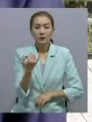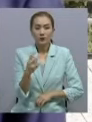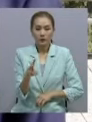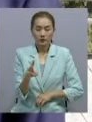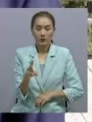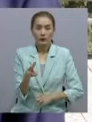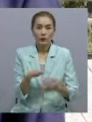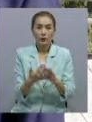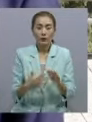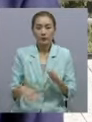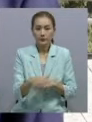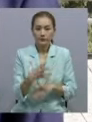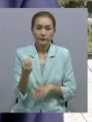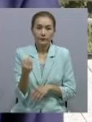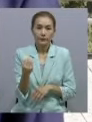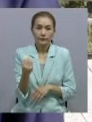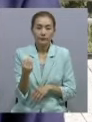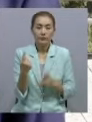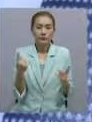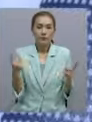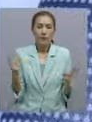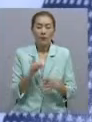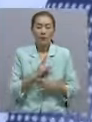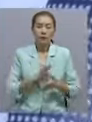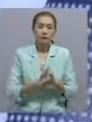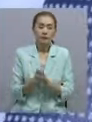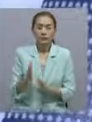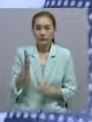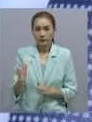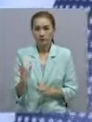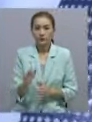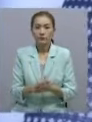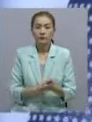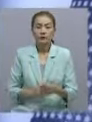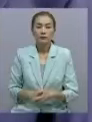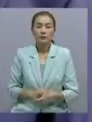Хусейннің ауылда тағы бір үлкен шара өтті. Осындай